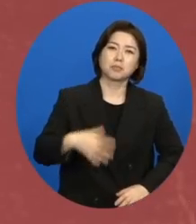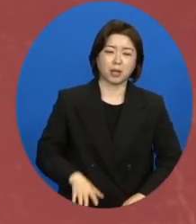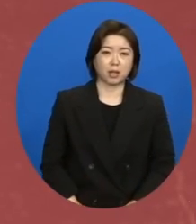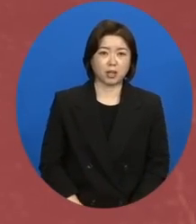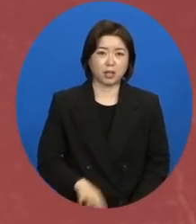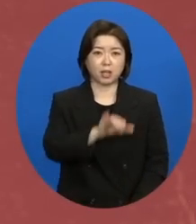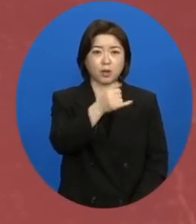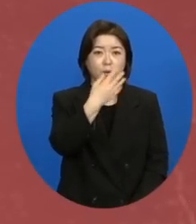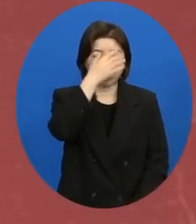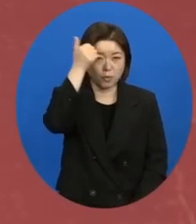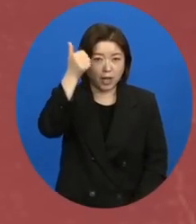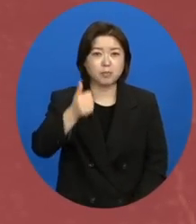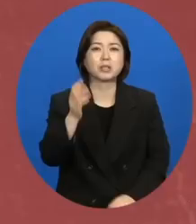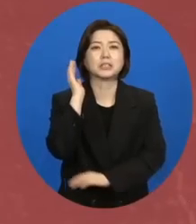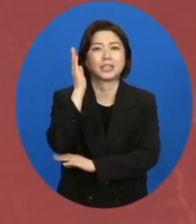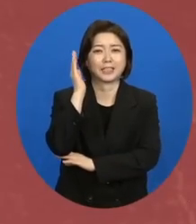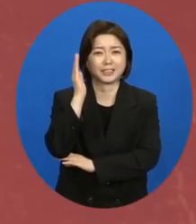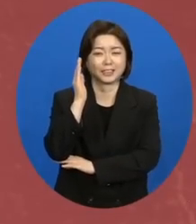외할머니 얘기해요.